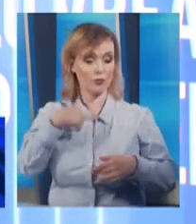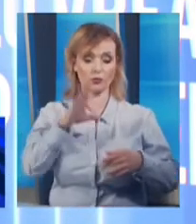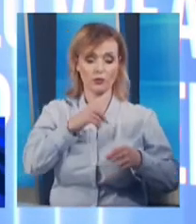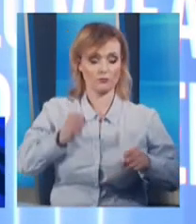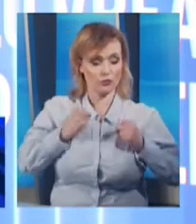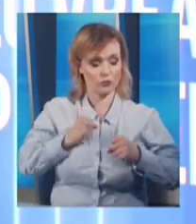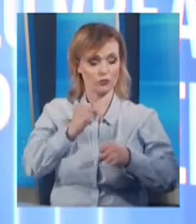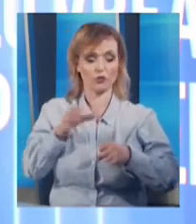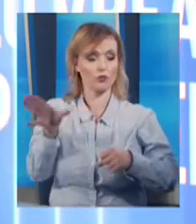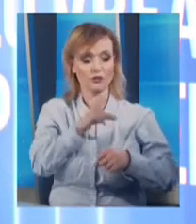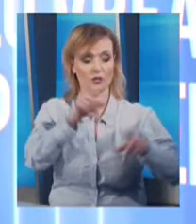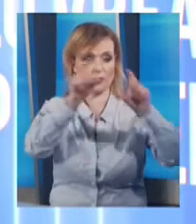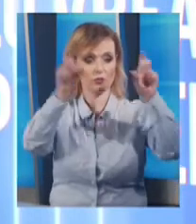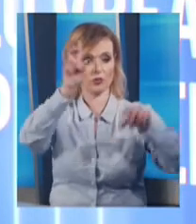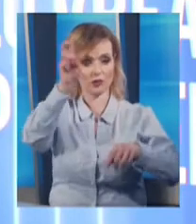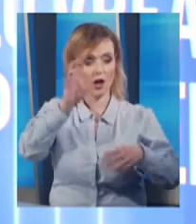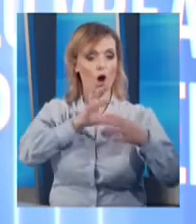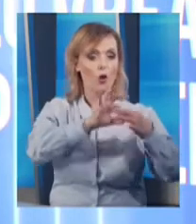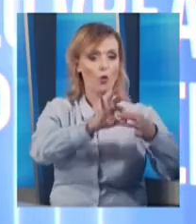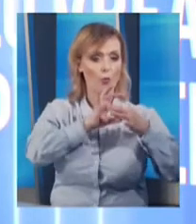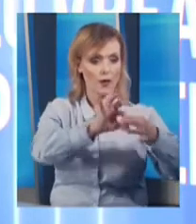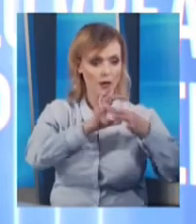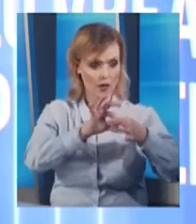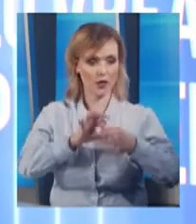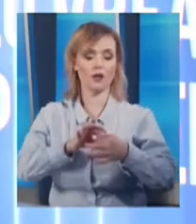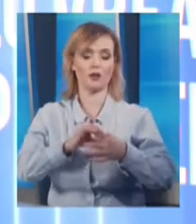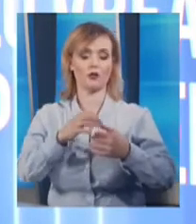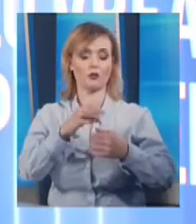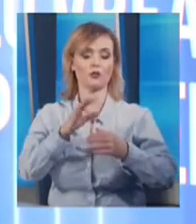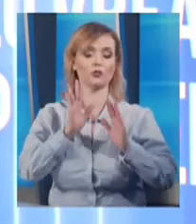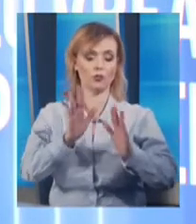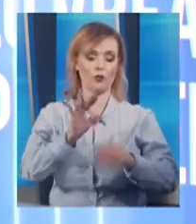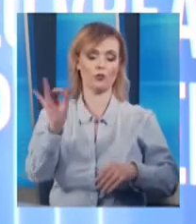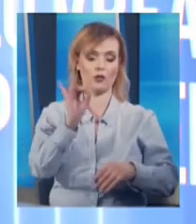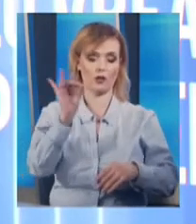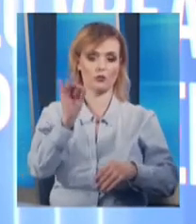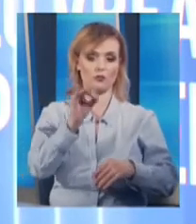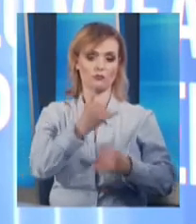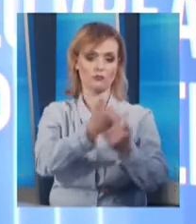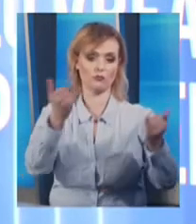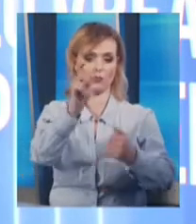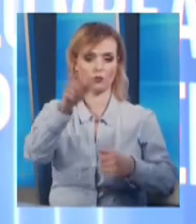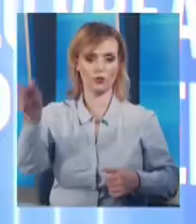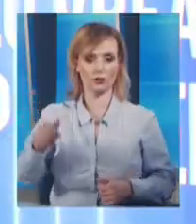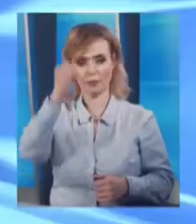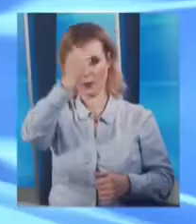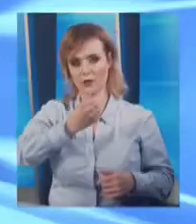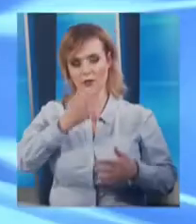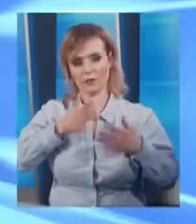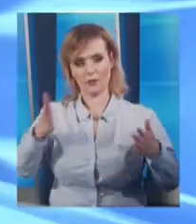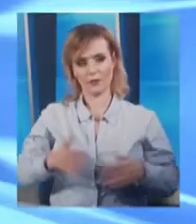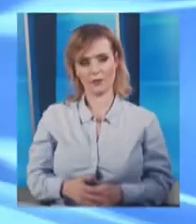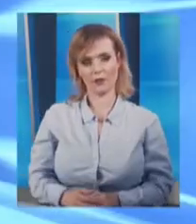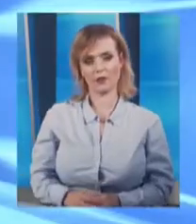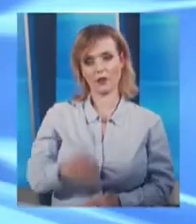îmi stă în putere ca toate instituțiile statului, cooperând loial în interesul cetățeanului, da, să livreze rezultate. Vă mulțumesc foarte mult. Vreau